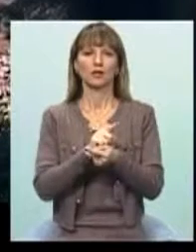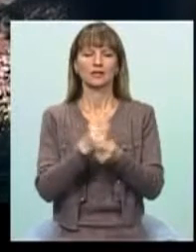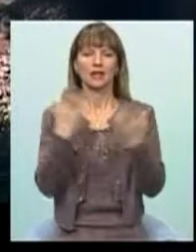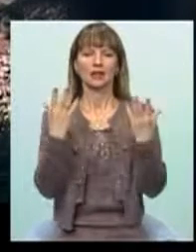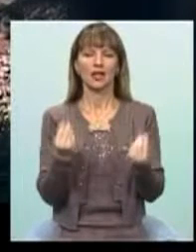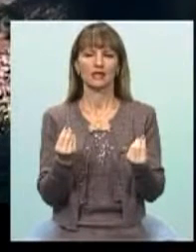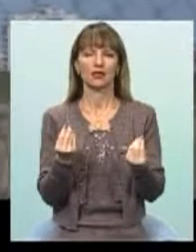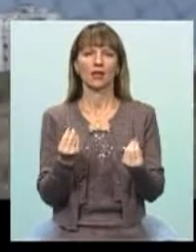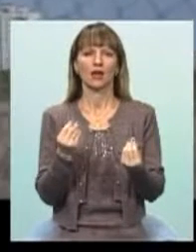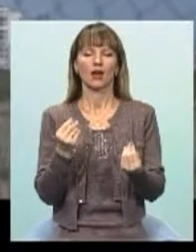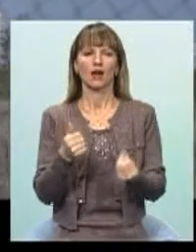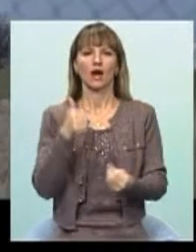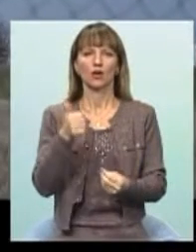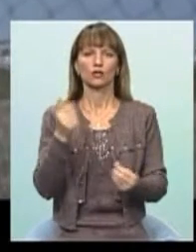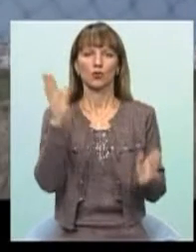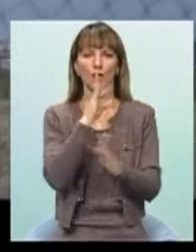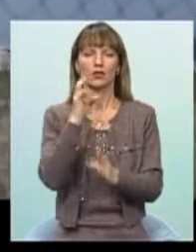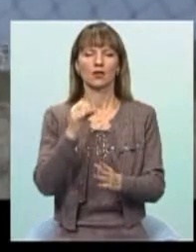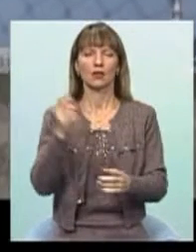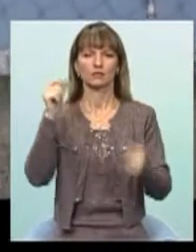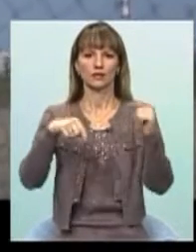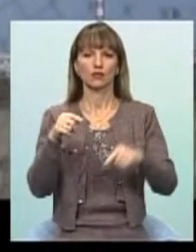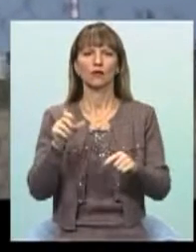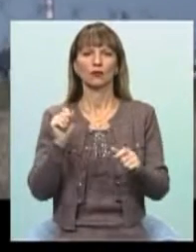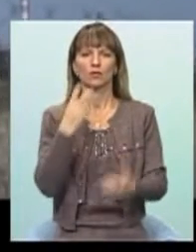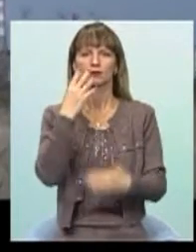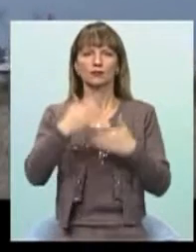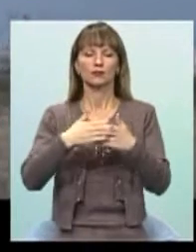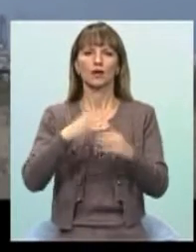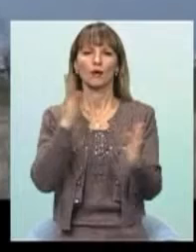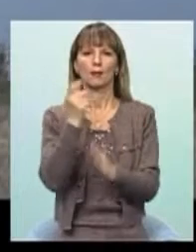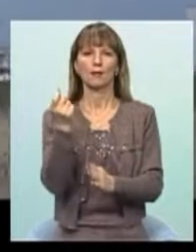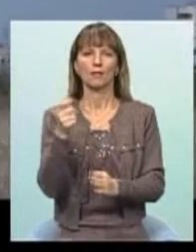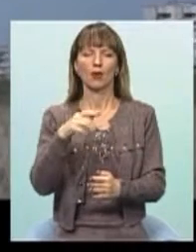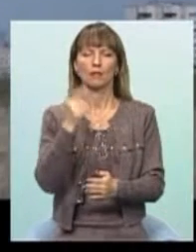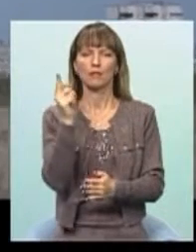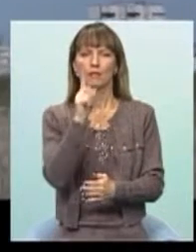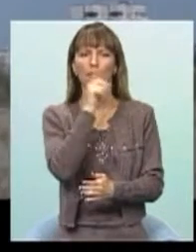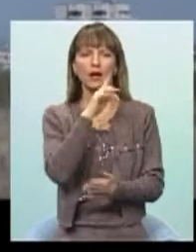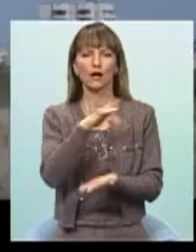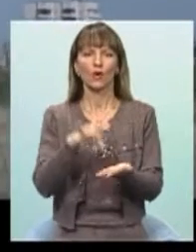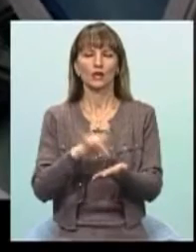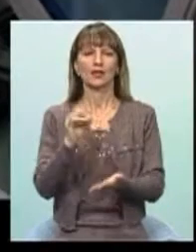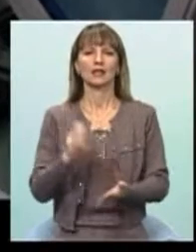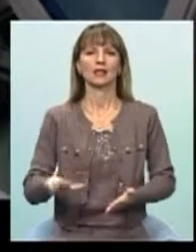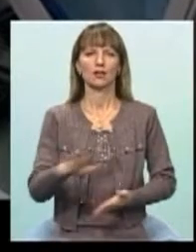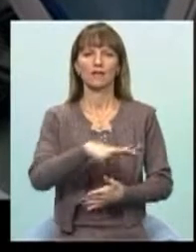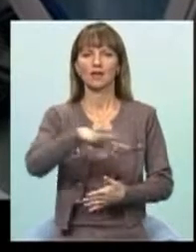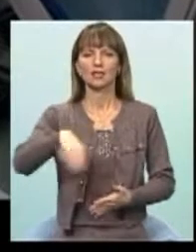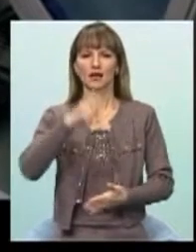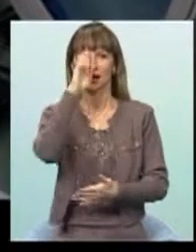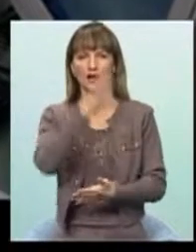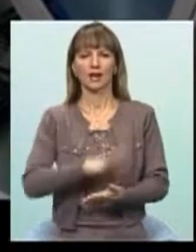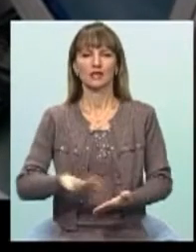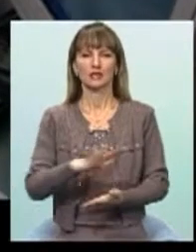похмура погода на ясну. Метеорологи можуть передбачити погоду і в маленькому місті, і на території всієї країни. Адже